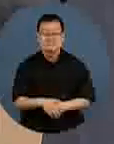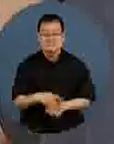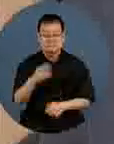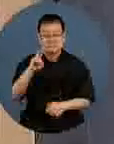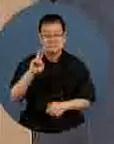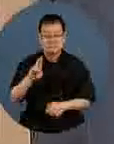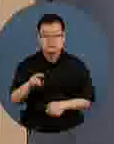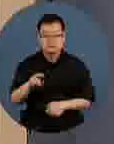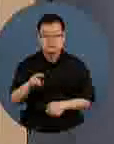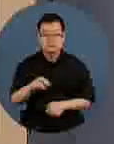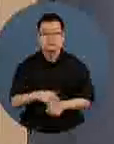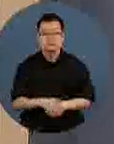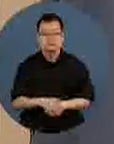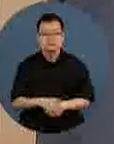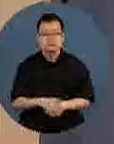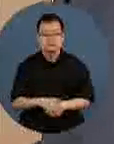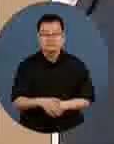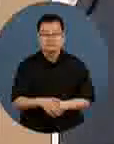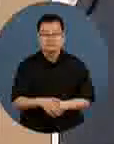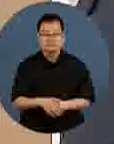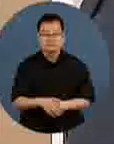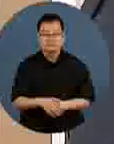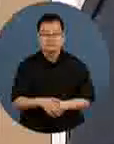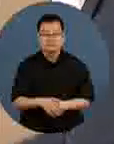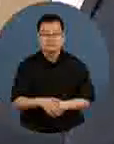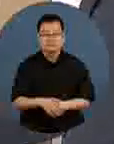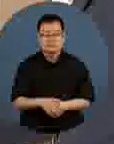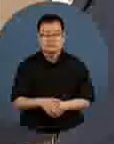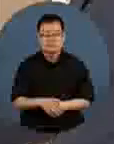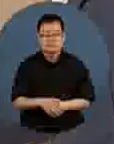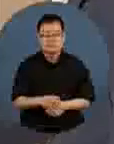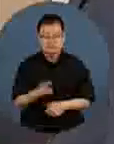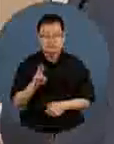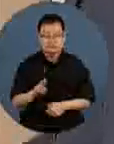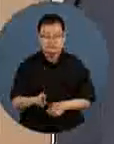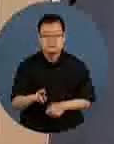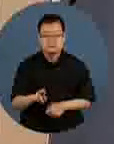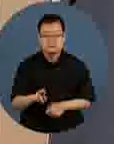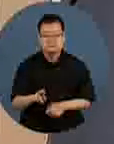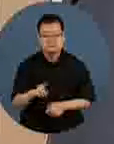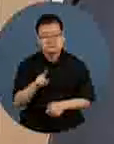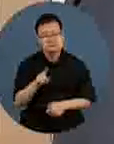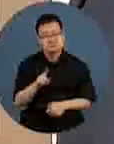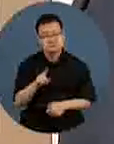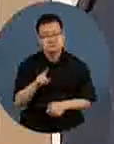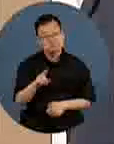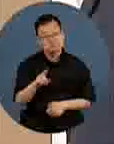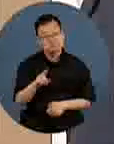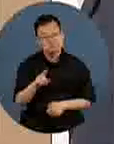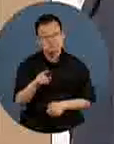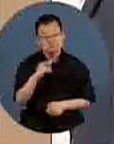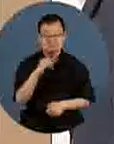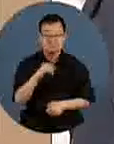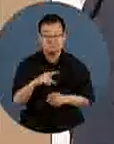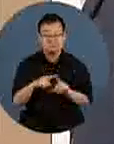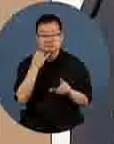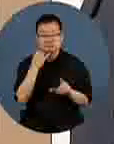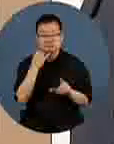바짝 다가서는 것도 한 수. 네. 네, 그냥 받았죠? 네, 받아주고요. 이건 뭐 일장일단 있겠습니다.